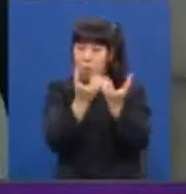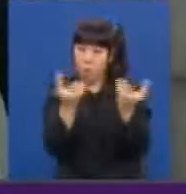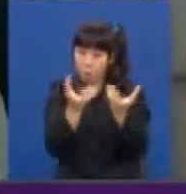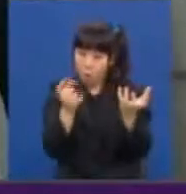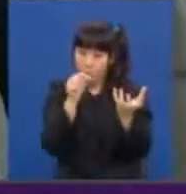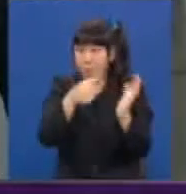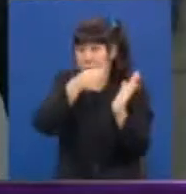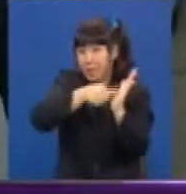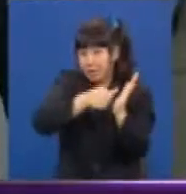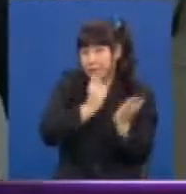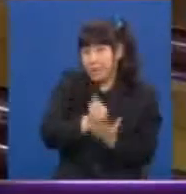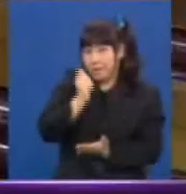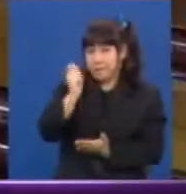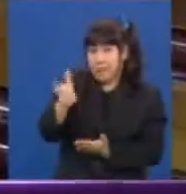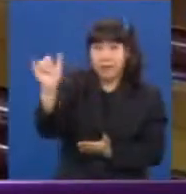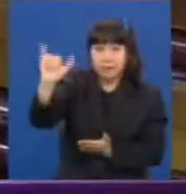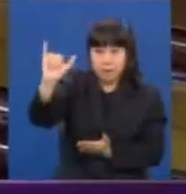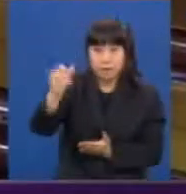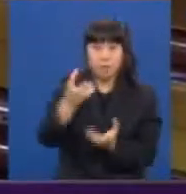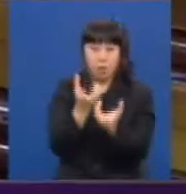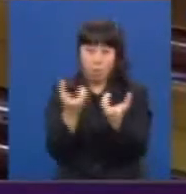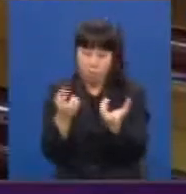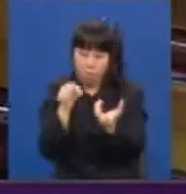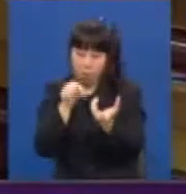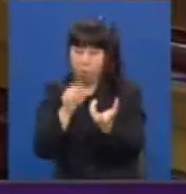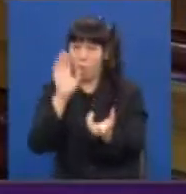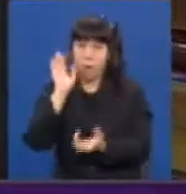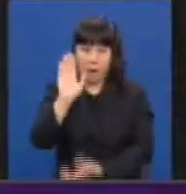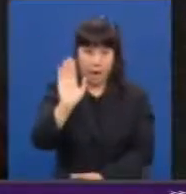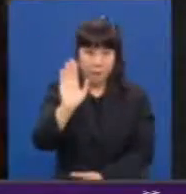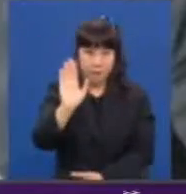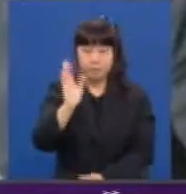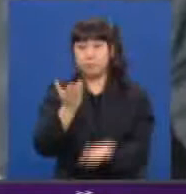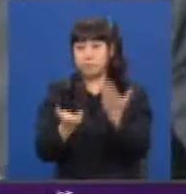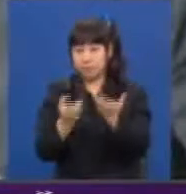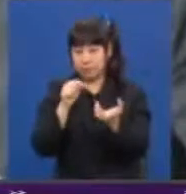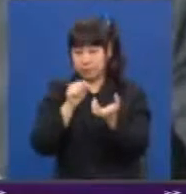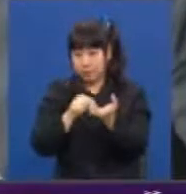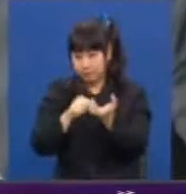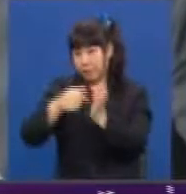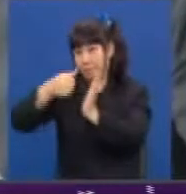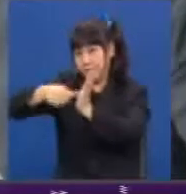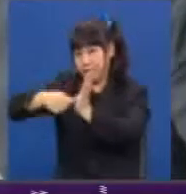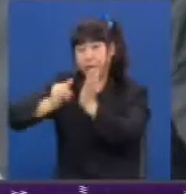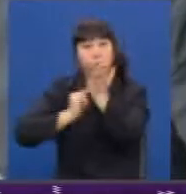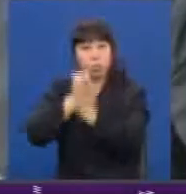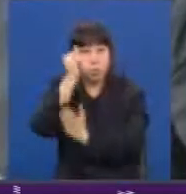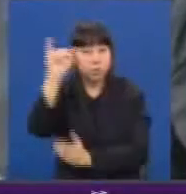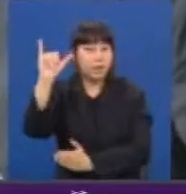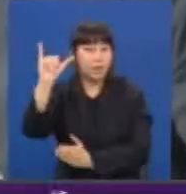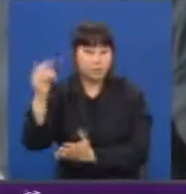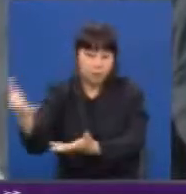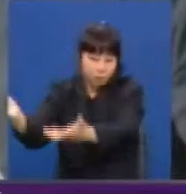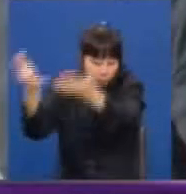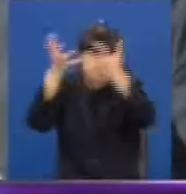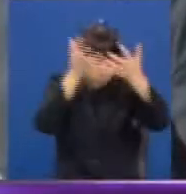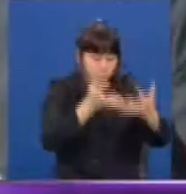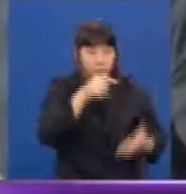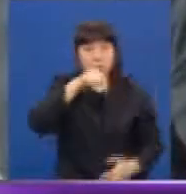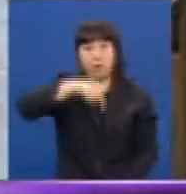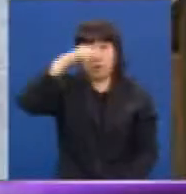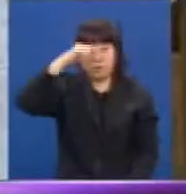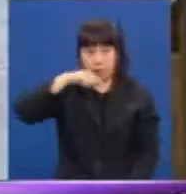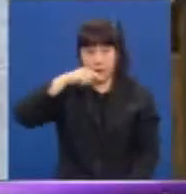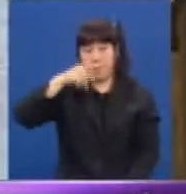องที่ยไมได้เสียภาษี หรอของต้องจำกัด หอของต้องห้ามหรอทยไมไดผ่านศุรกากรอย่ถูกต้องเข้ามาในราชอาณาจักร